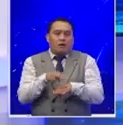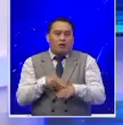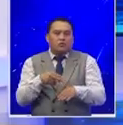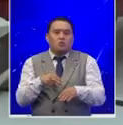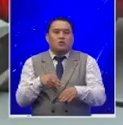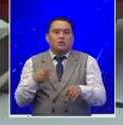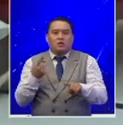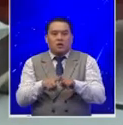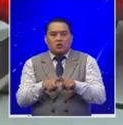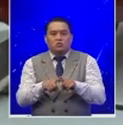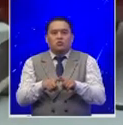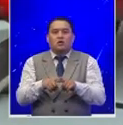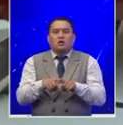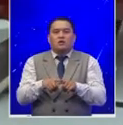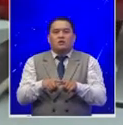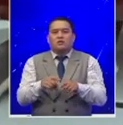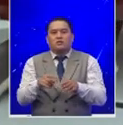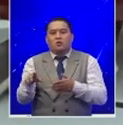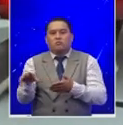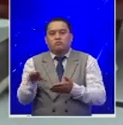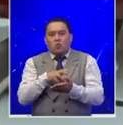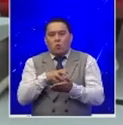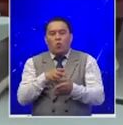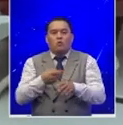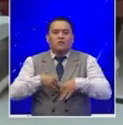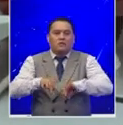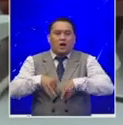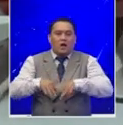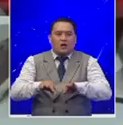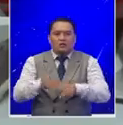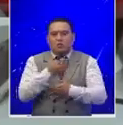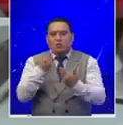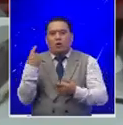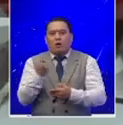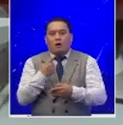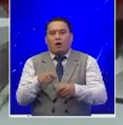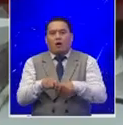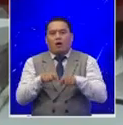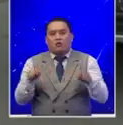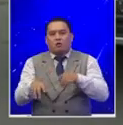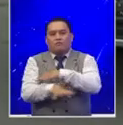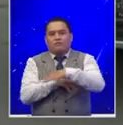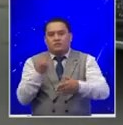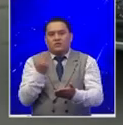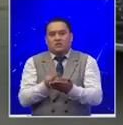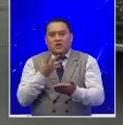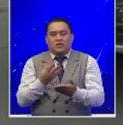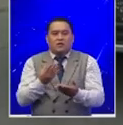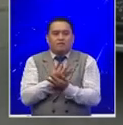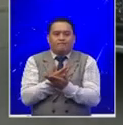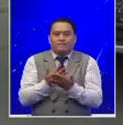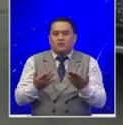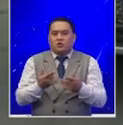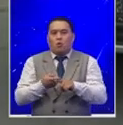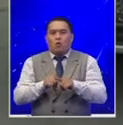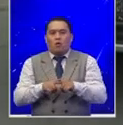помощью технических устройств считывали данные с пультов транспортных средств. В отсутствие хозяев скрывали их и похищали ценные вещи.